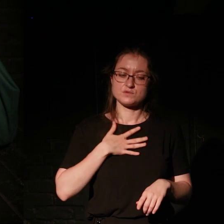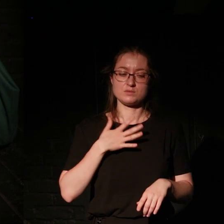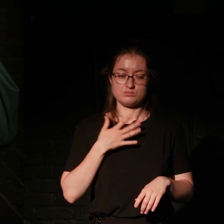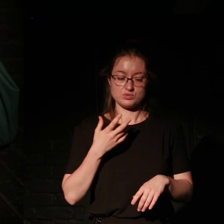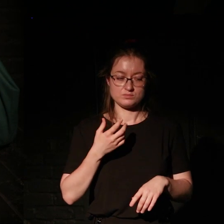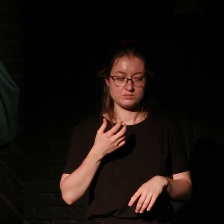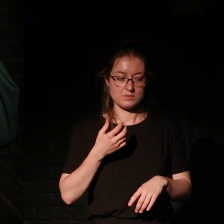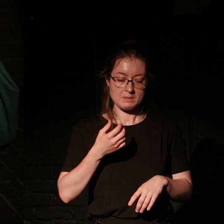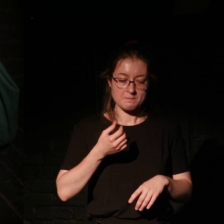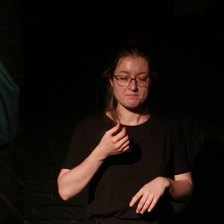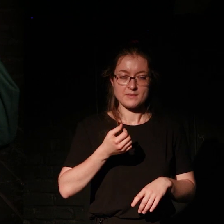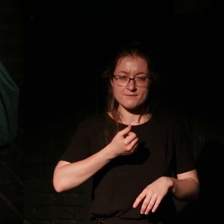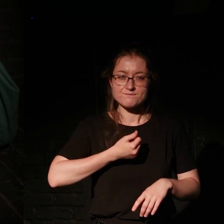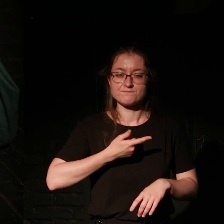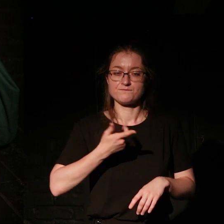wielość tłumaczy